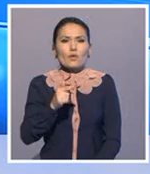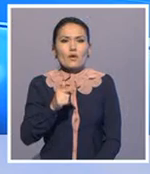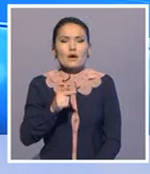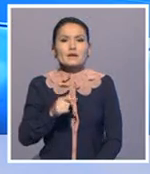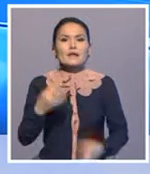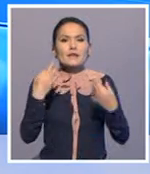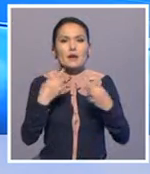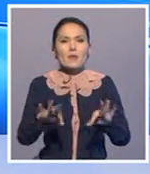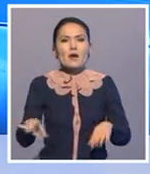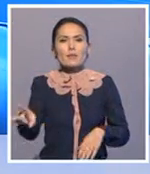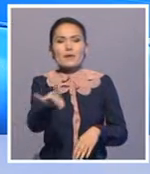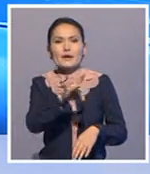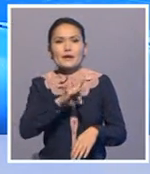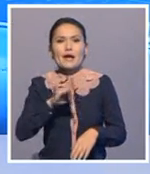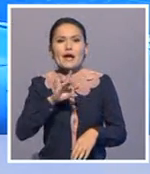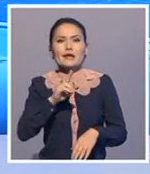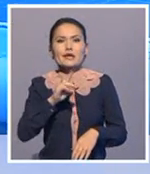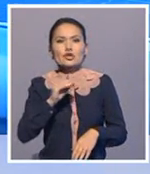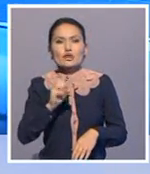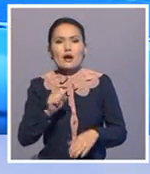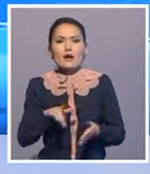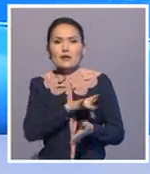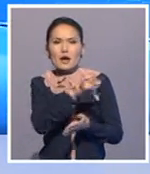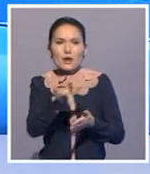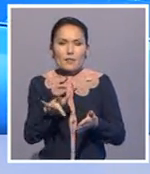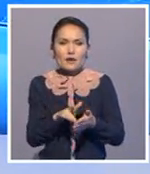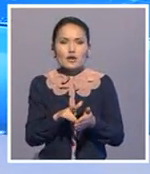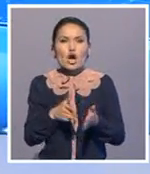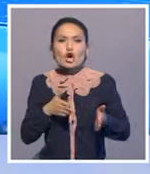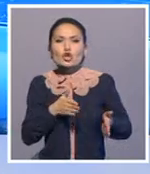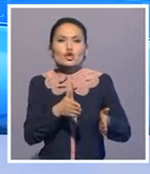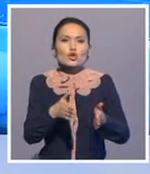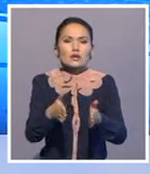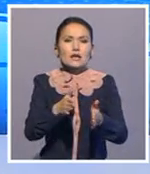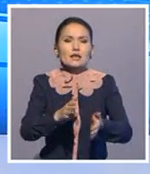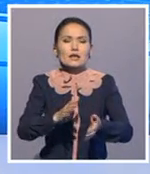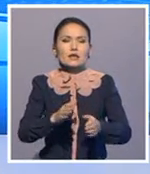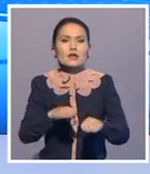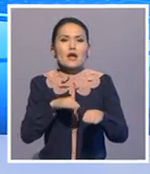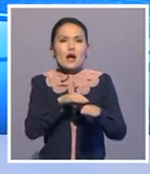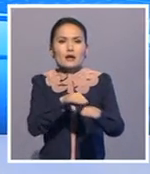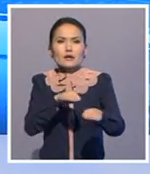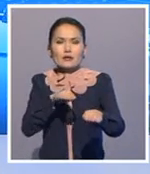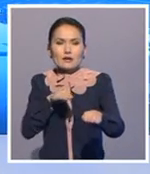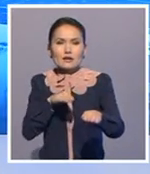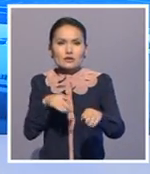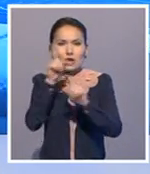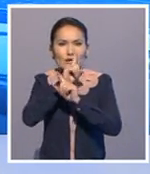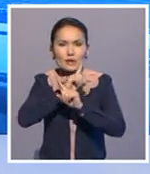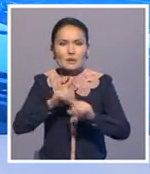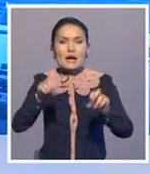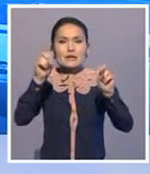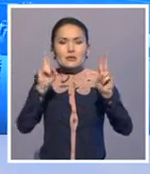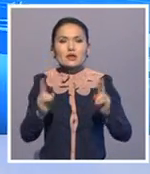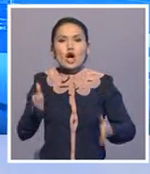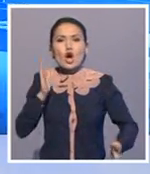Конго Демократиялық Республикасының Киншаса қаласында бұдан былай жолдардағы кептелістермен робот полицей күресетін болады. Шаһардың ең